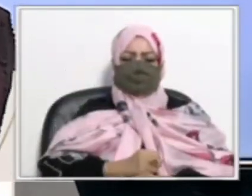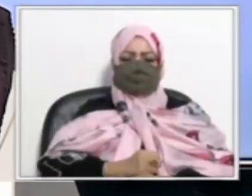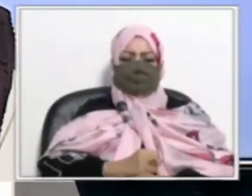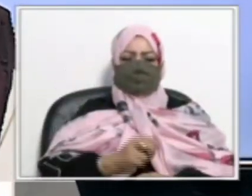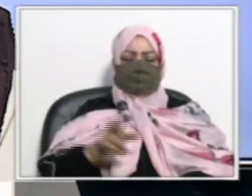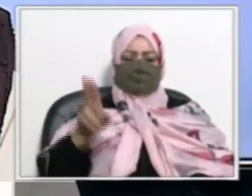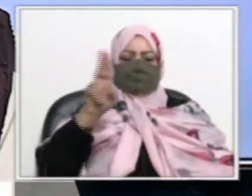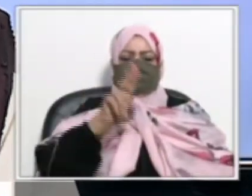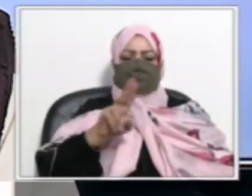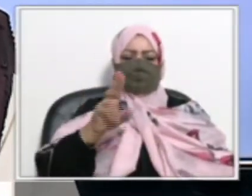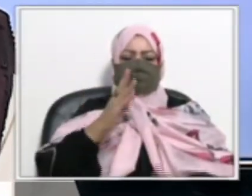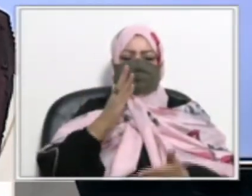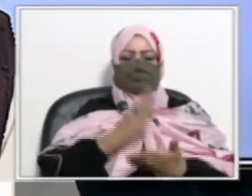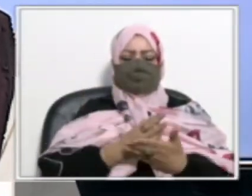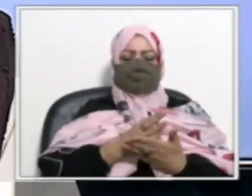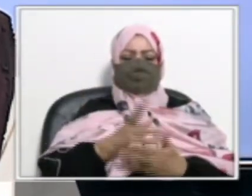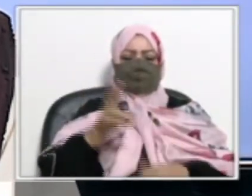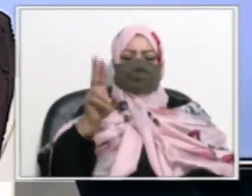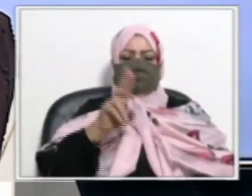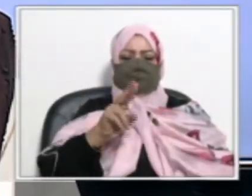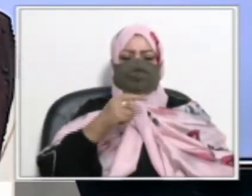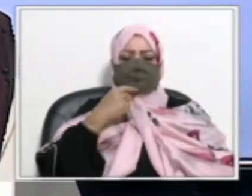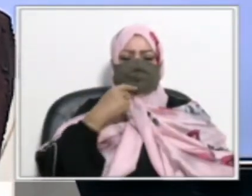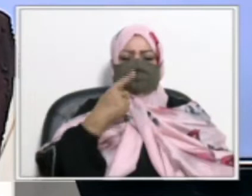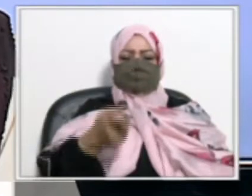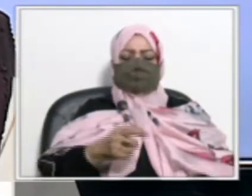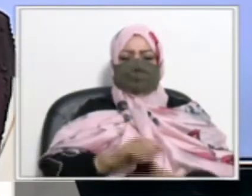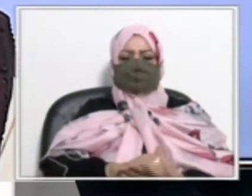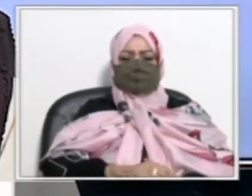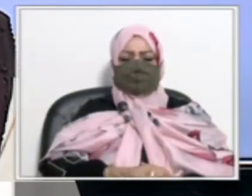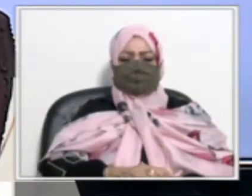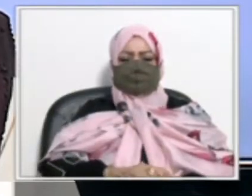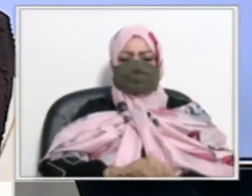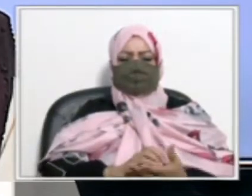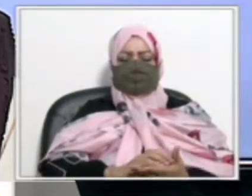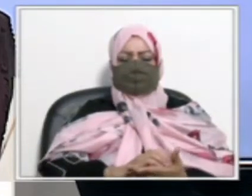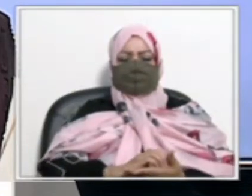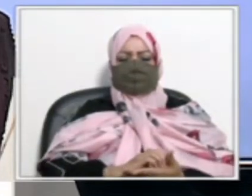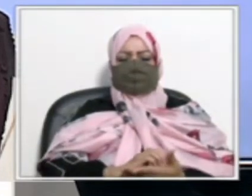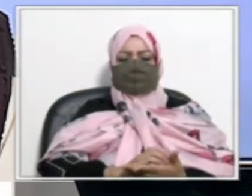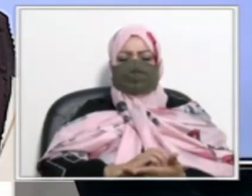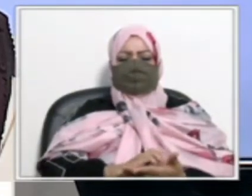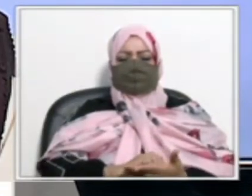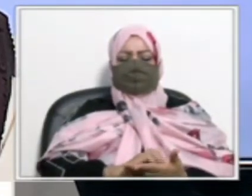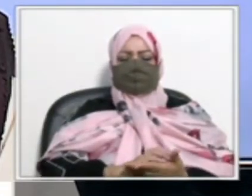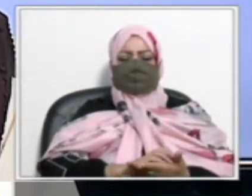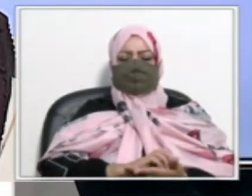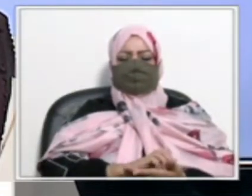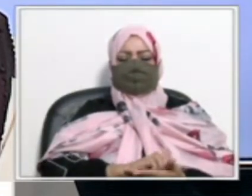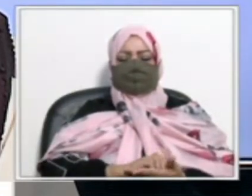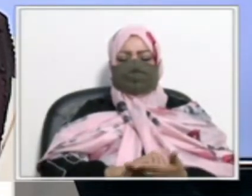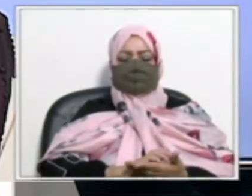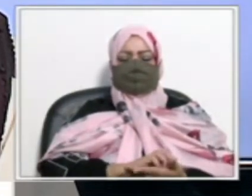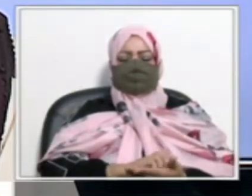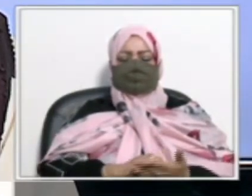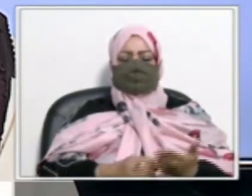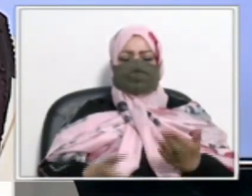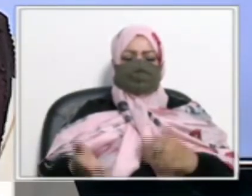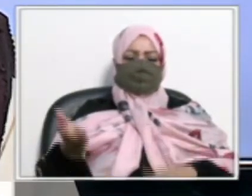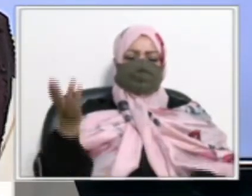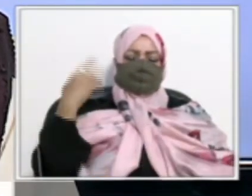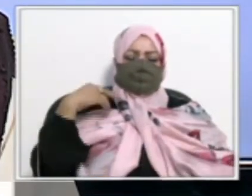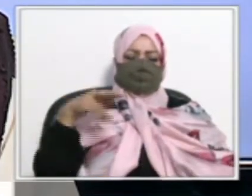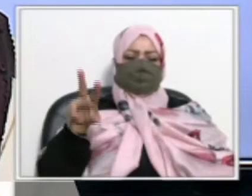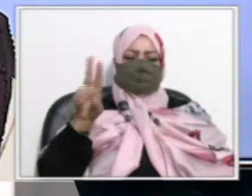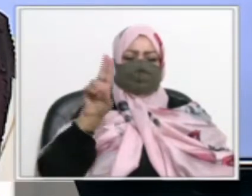الماضيه. ذكرني لا بنذكر سؤال واحد سوا ثاني حصلت عليه جابته ان شاء الله. حاضر. انا واثق في كل المشايخ، انا ما